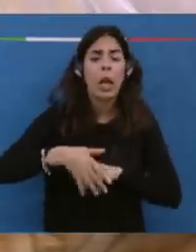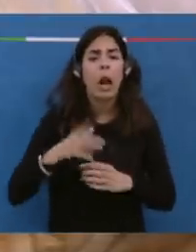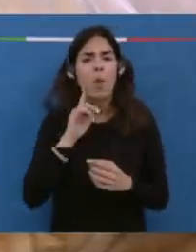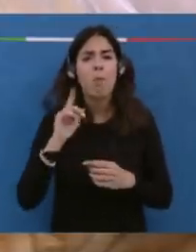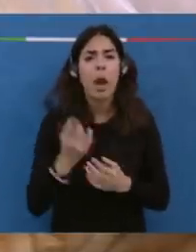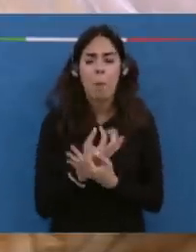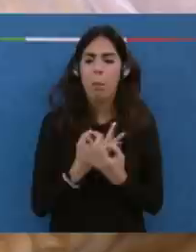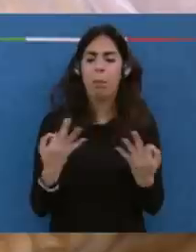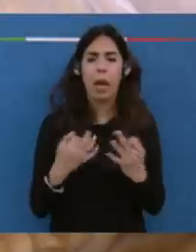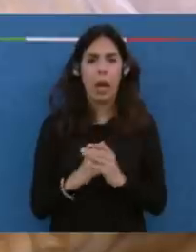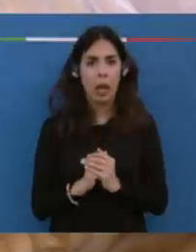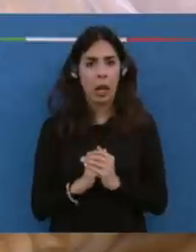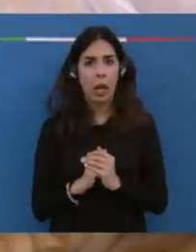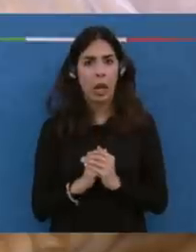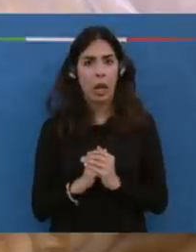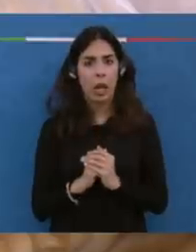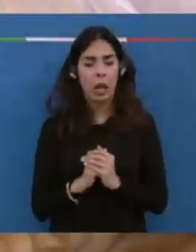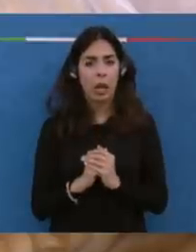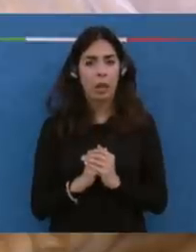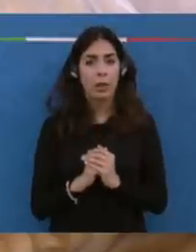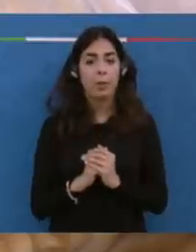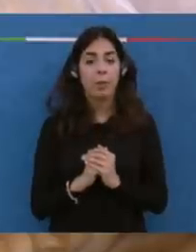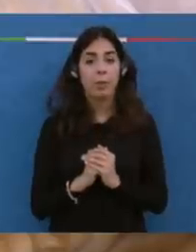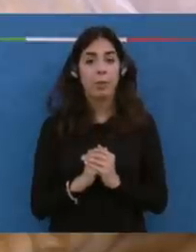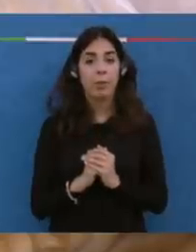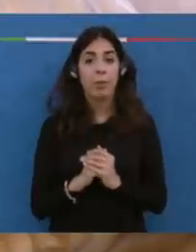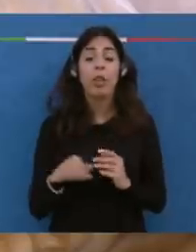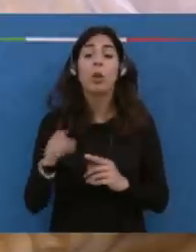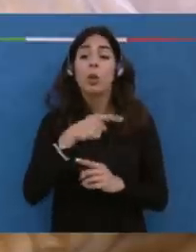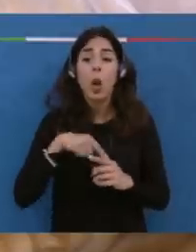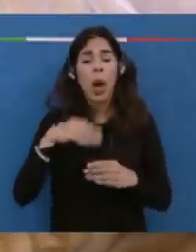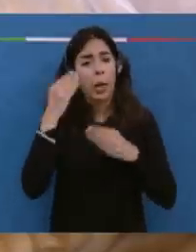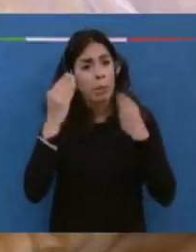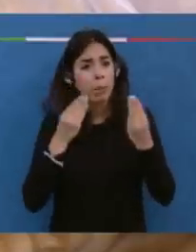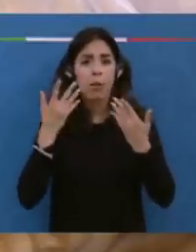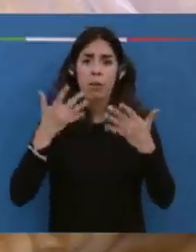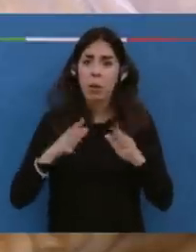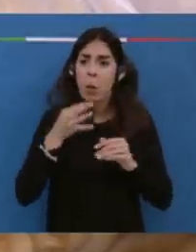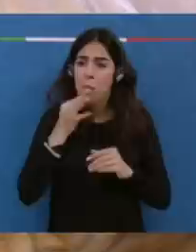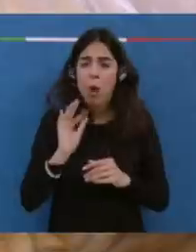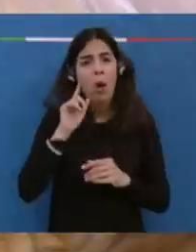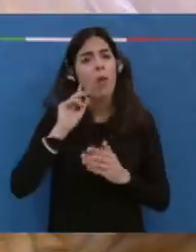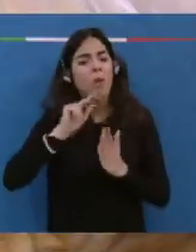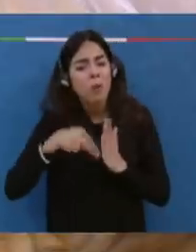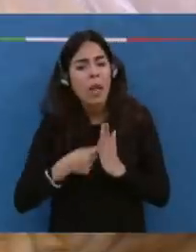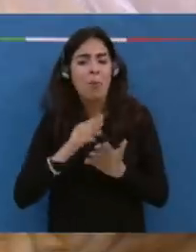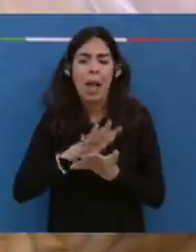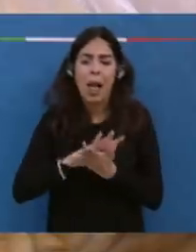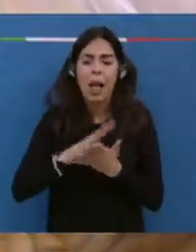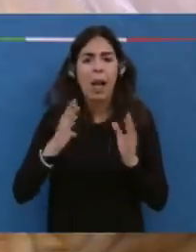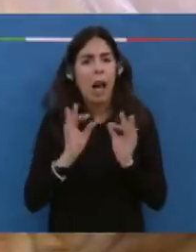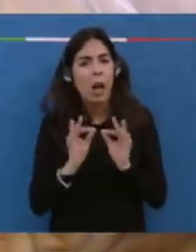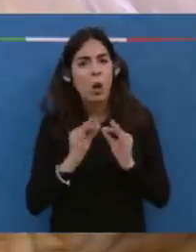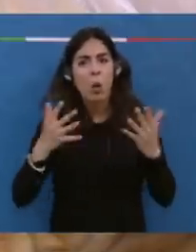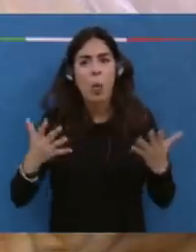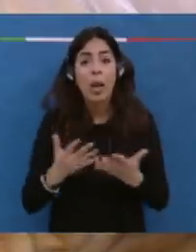di pensare a fermare un un accordo per trasferire coloro che sono stati